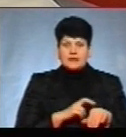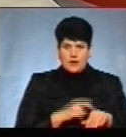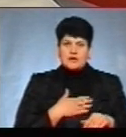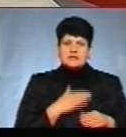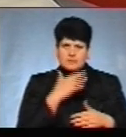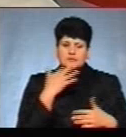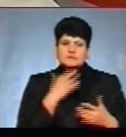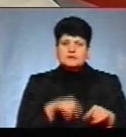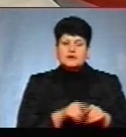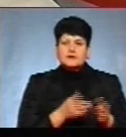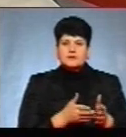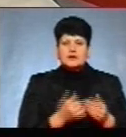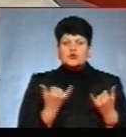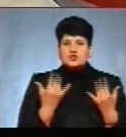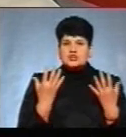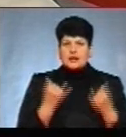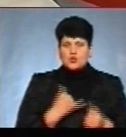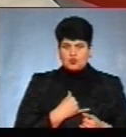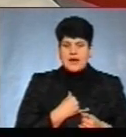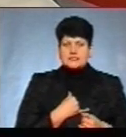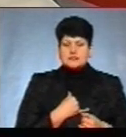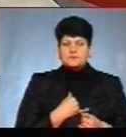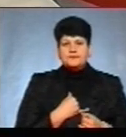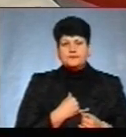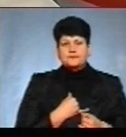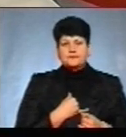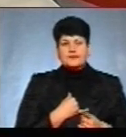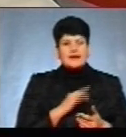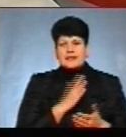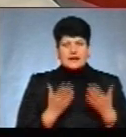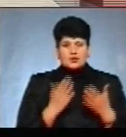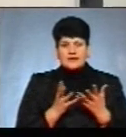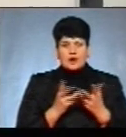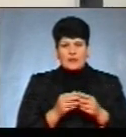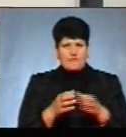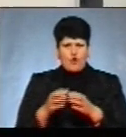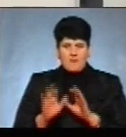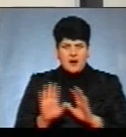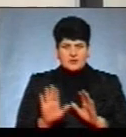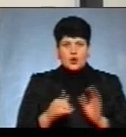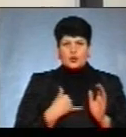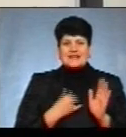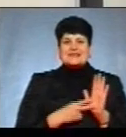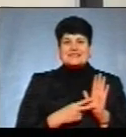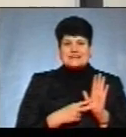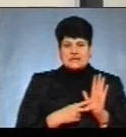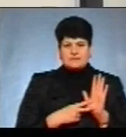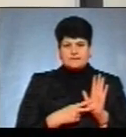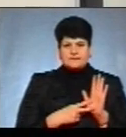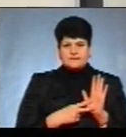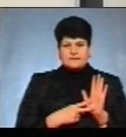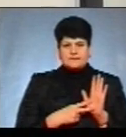тобто ФОПам. Скільки в нас таких областей? На сьогоднішній день в нас якщо не рахувати в громадах, у нас 7